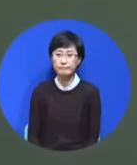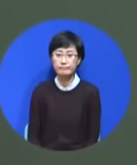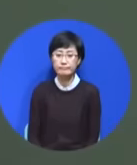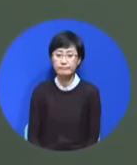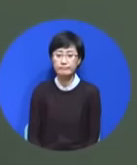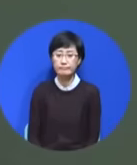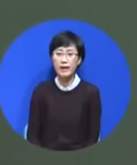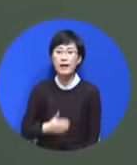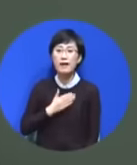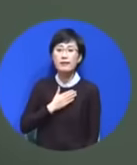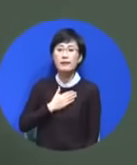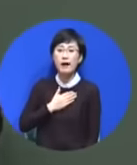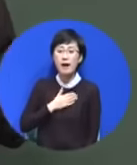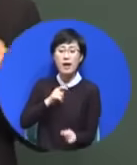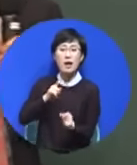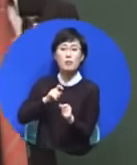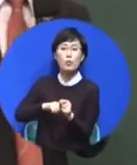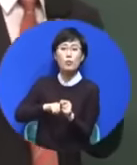이걸 대교